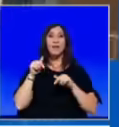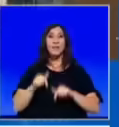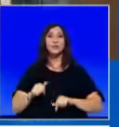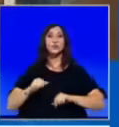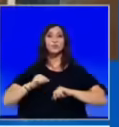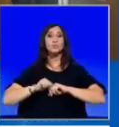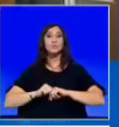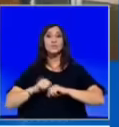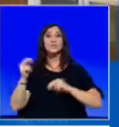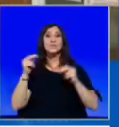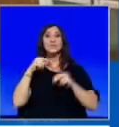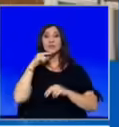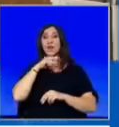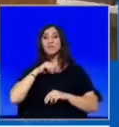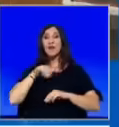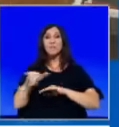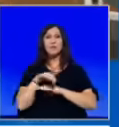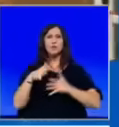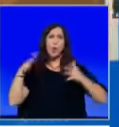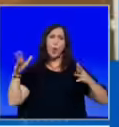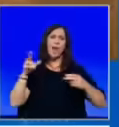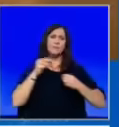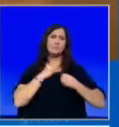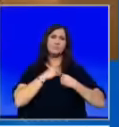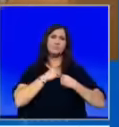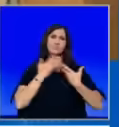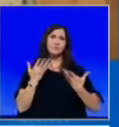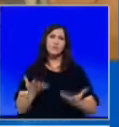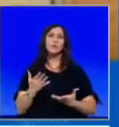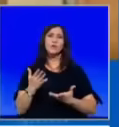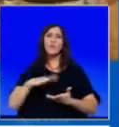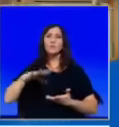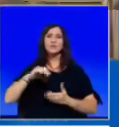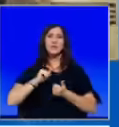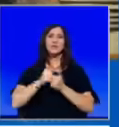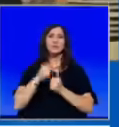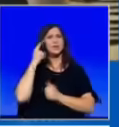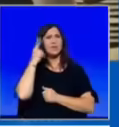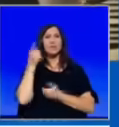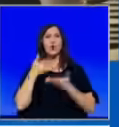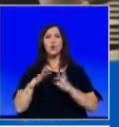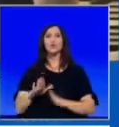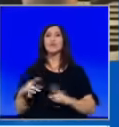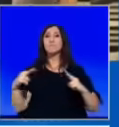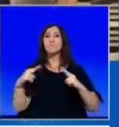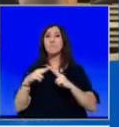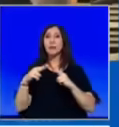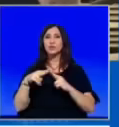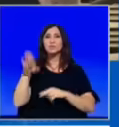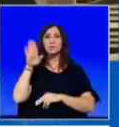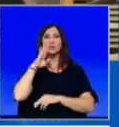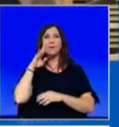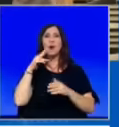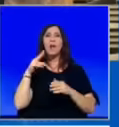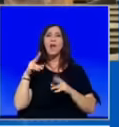Общинския съвет на Червен бряг за големи заслуги в областта на спорта. Знаете, той е роден в Париж, баща му